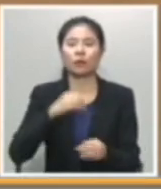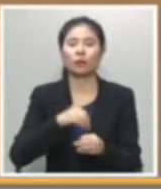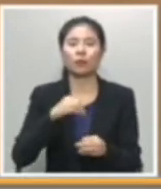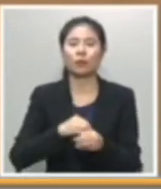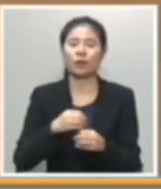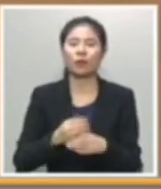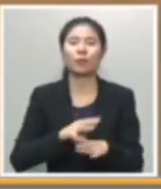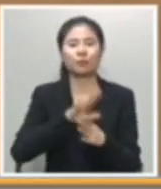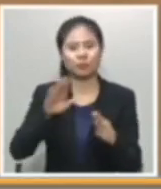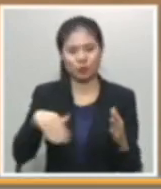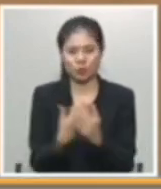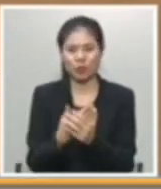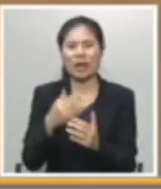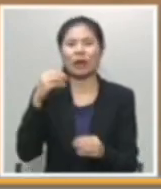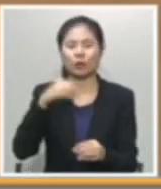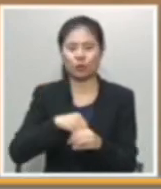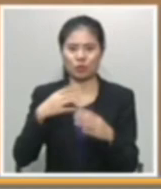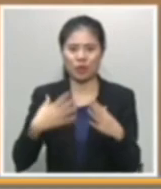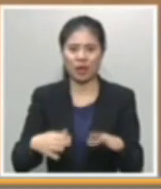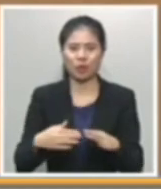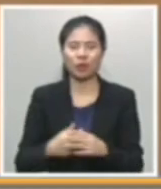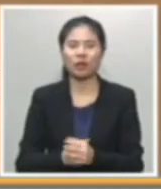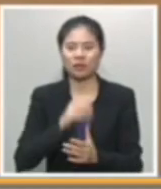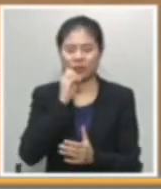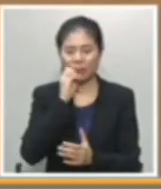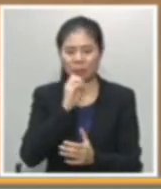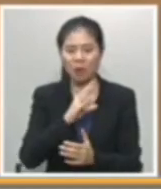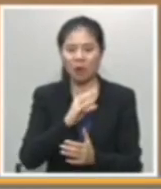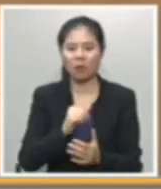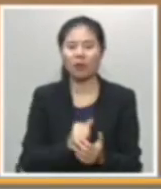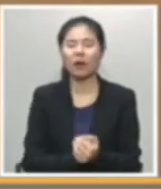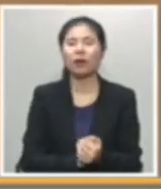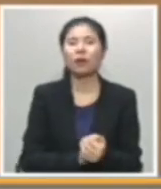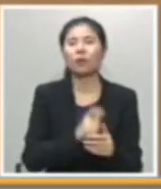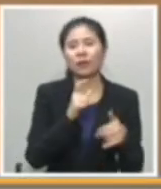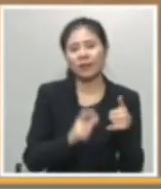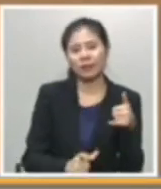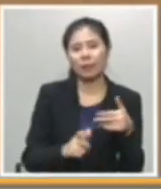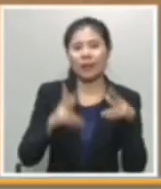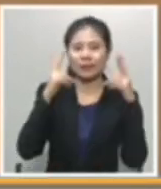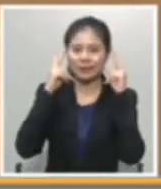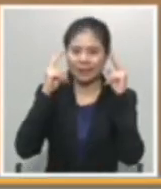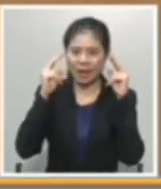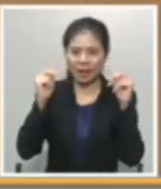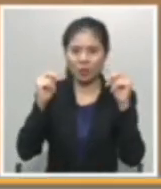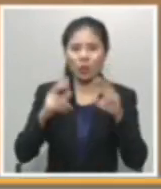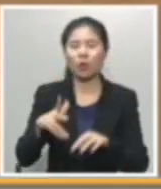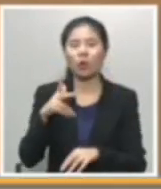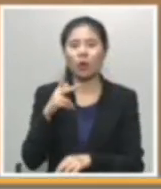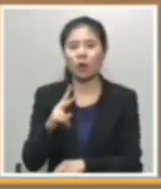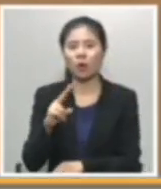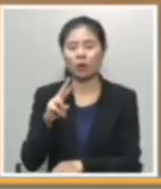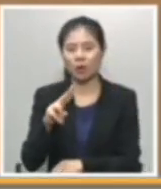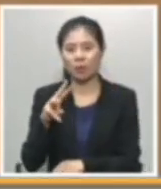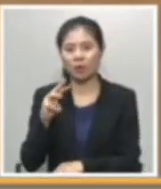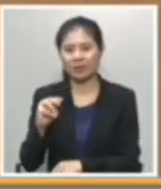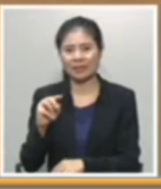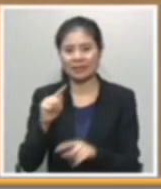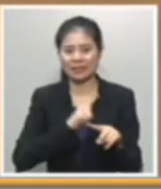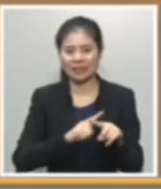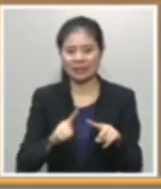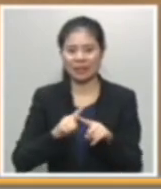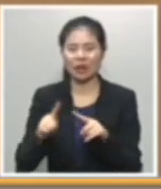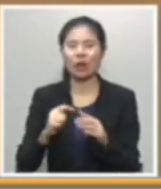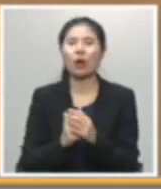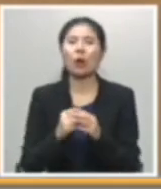ทุกอย่างแล้วนะครับฉะนั้นเรื่องคุณสมบัตินายกคุณสมบัติครม.อะไรต่างๆมันเลยเวลาที่จะต้องนำม